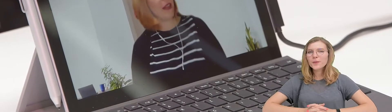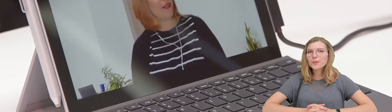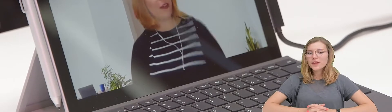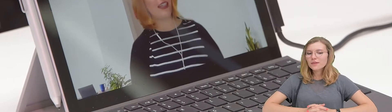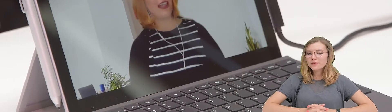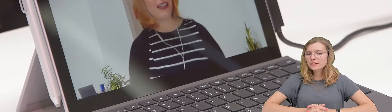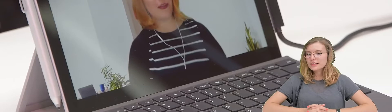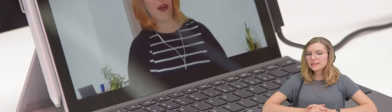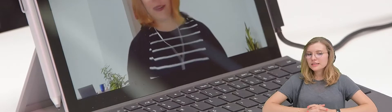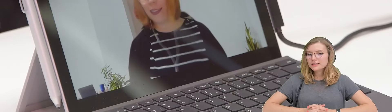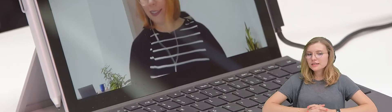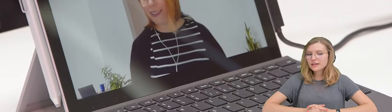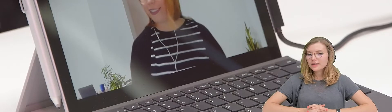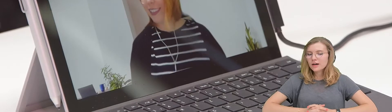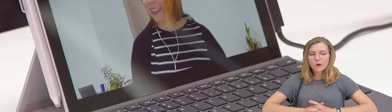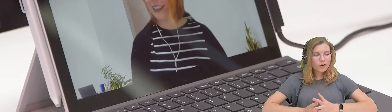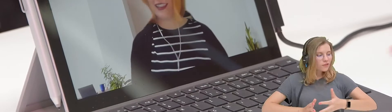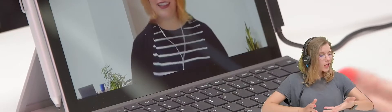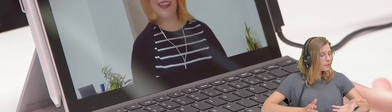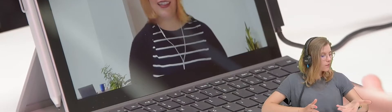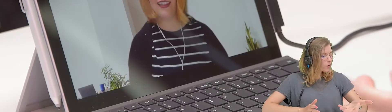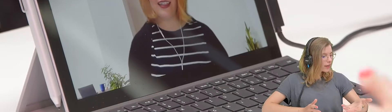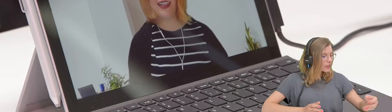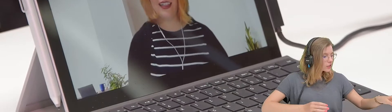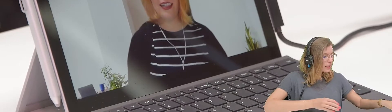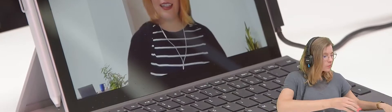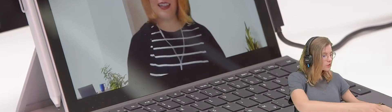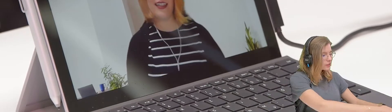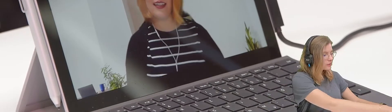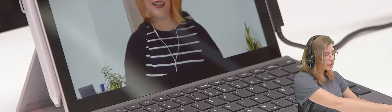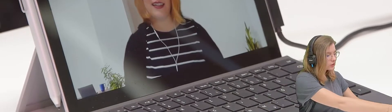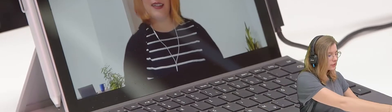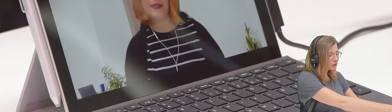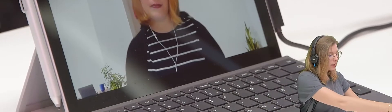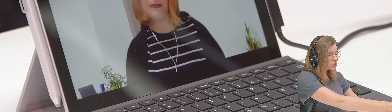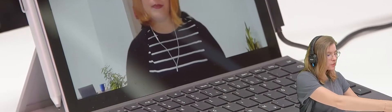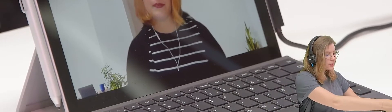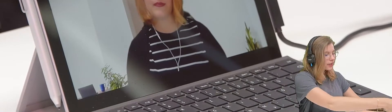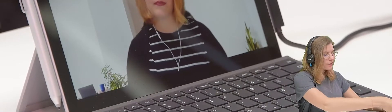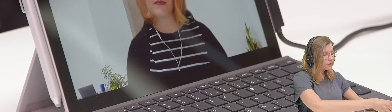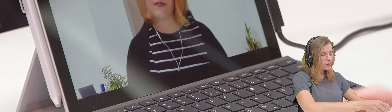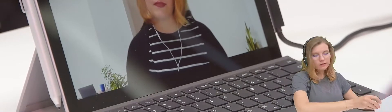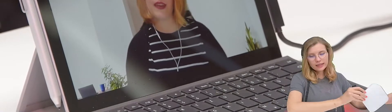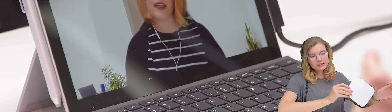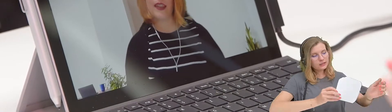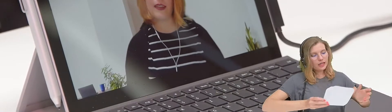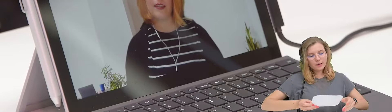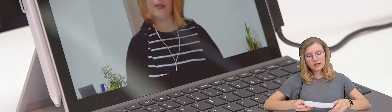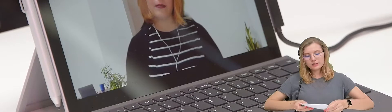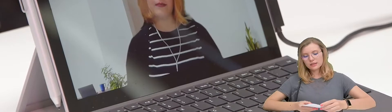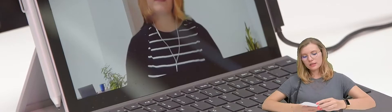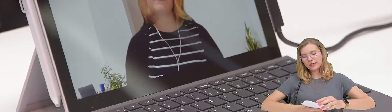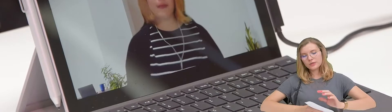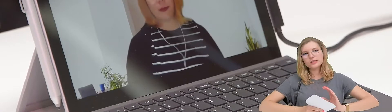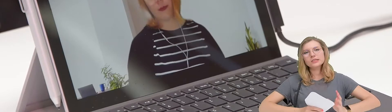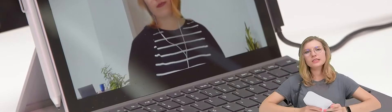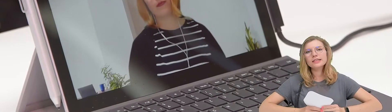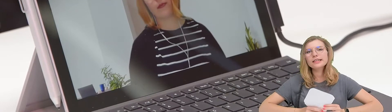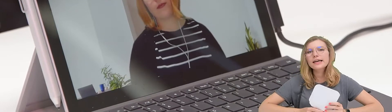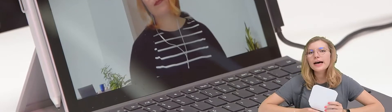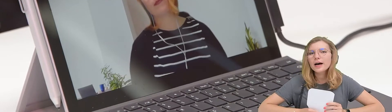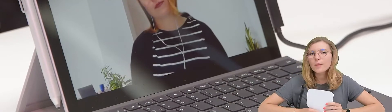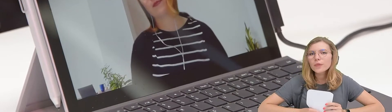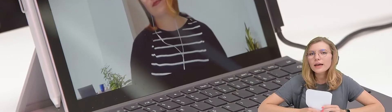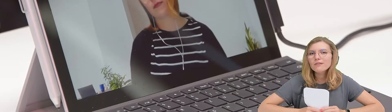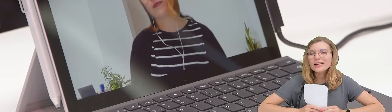vielleicht. Da versteht man sie vielleicht endlich mal. Ja. Und woran ich auch denken musste, jetzt mal ganz kurz als Beispiel, ich halte das in die Kamera, Inga, du siehst es gleich